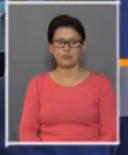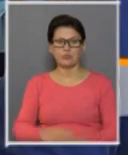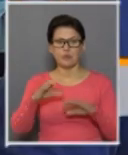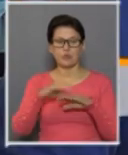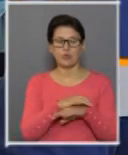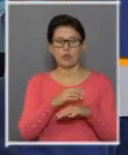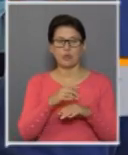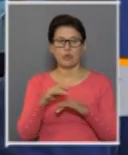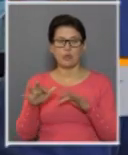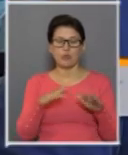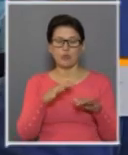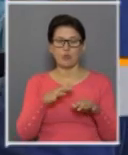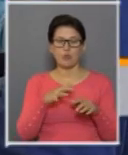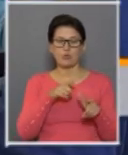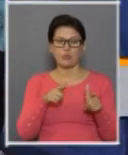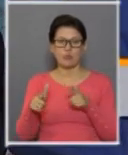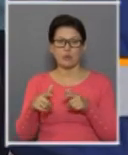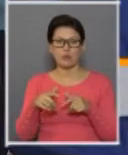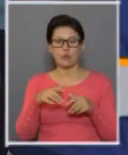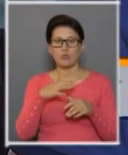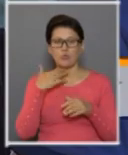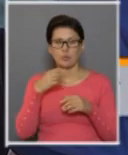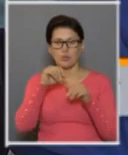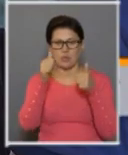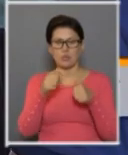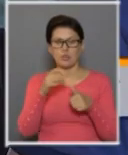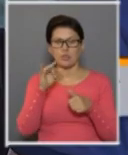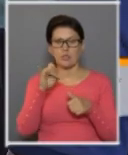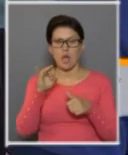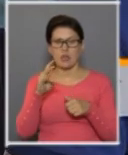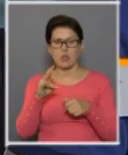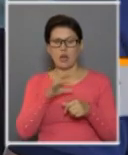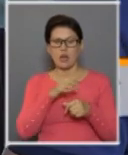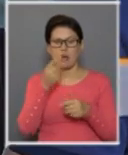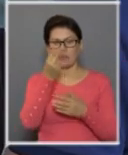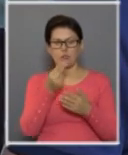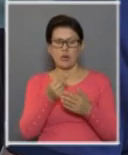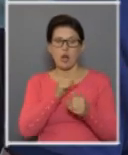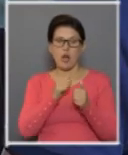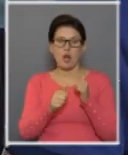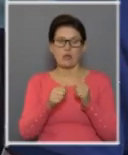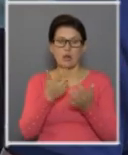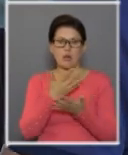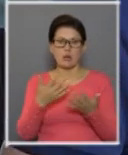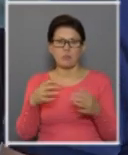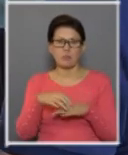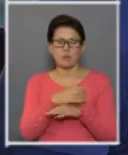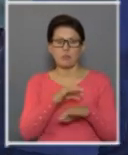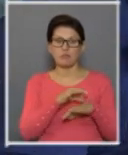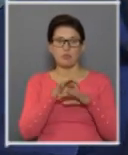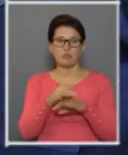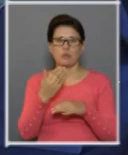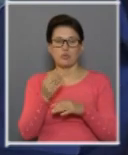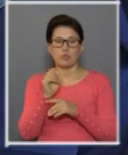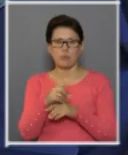Аяқ киім жасауда көбінесе дизайнда қиындық бар. Әр адам әртүрлі аяқ киім әкеледі.